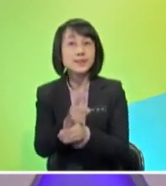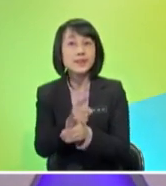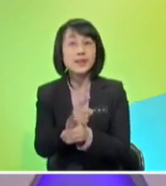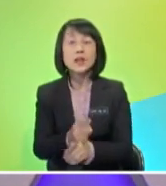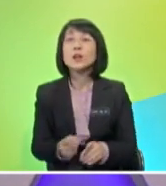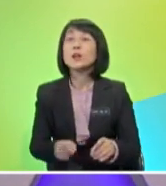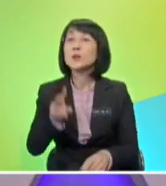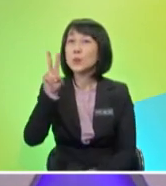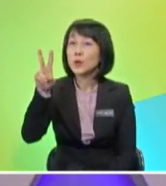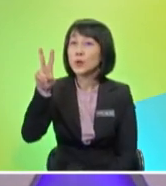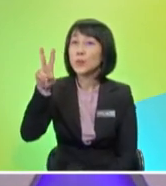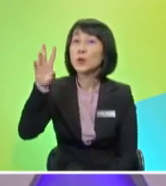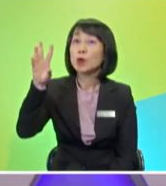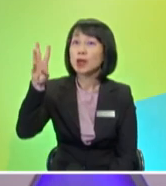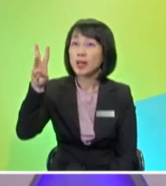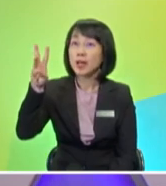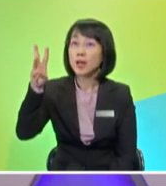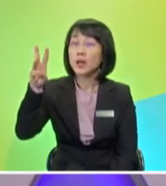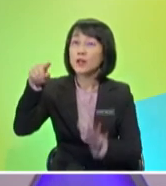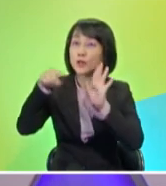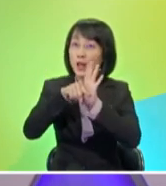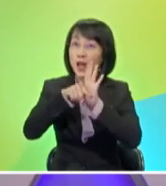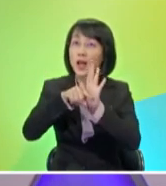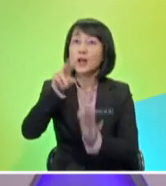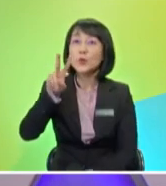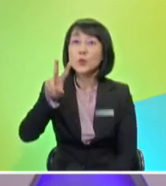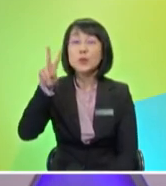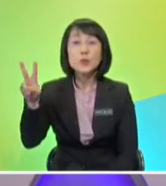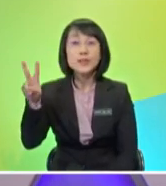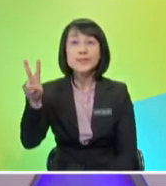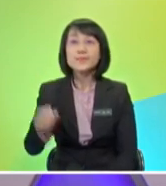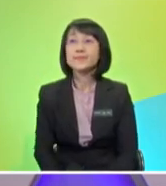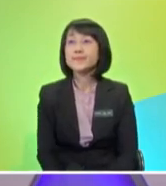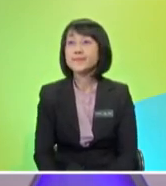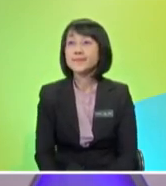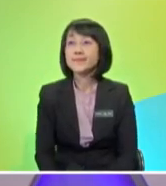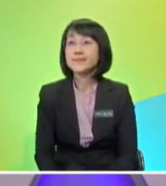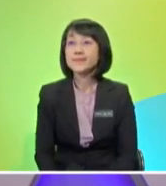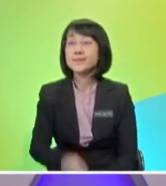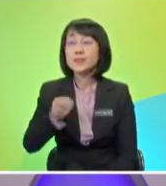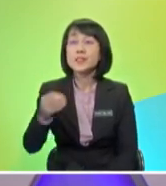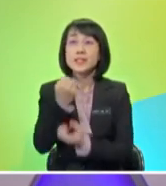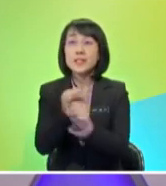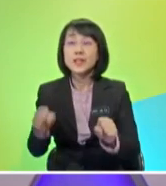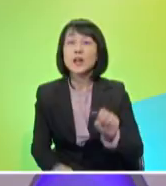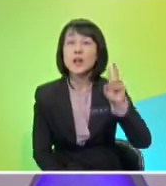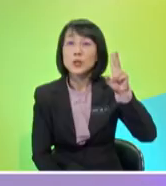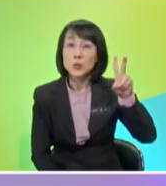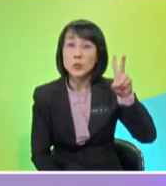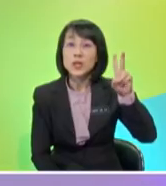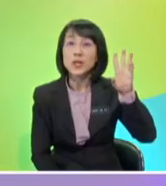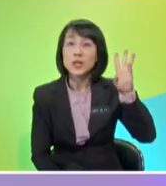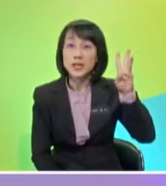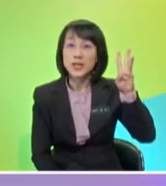26 tolak 22. Okey, murid-murid bersedia 26